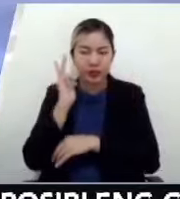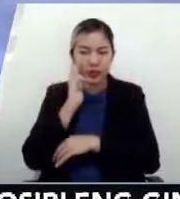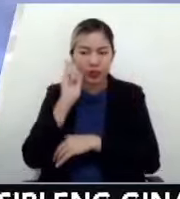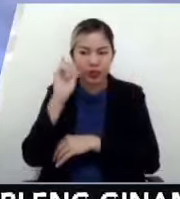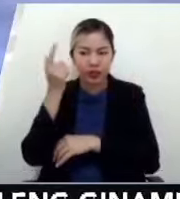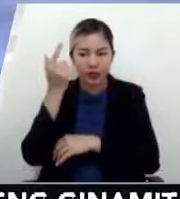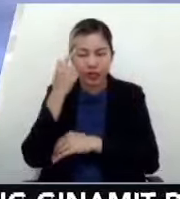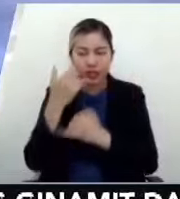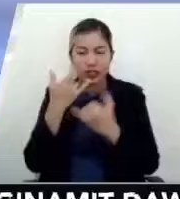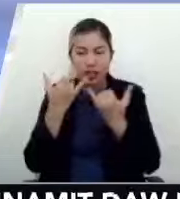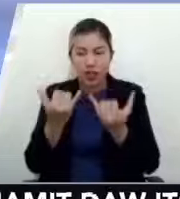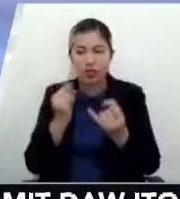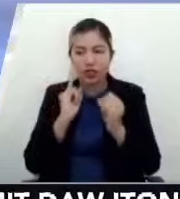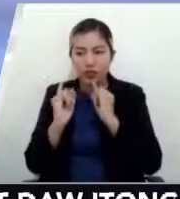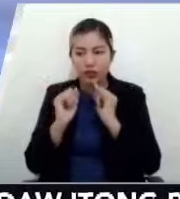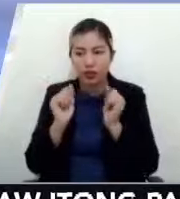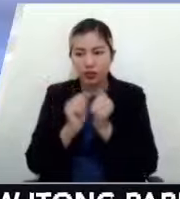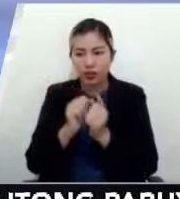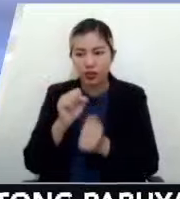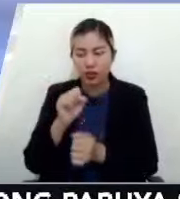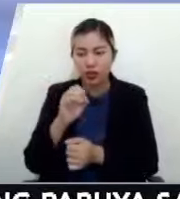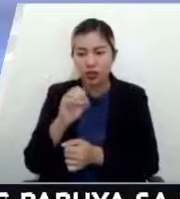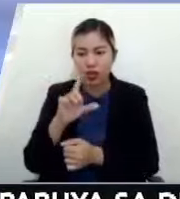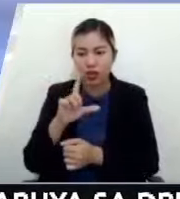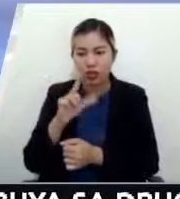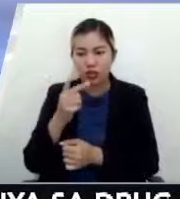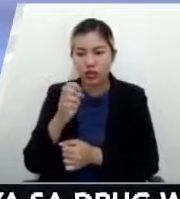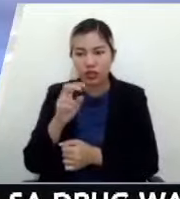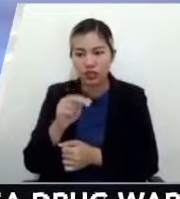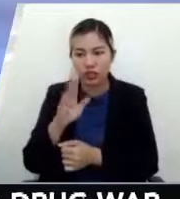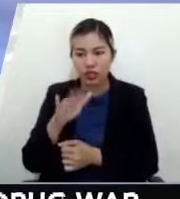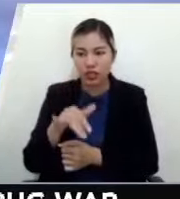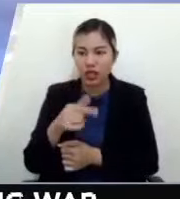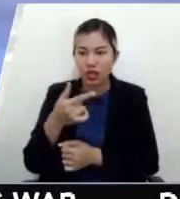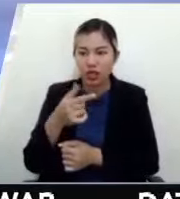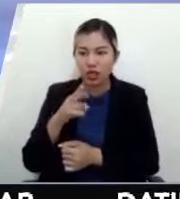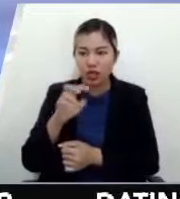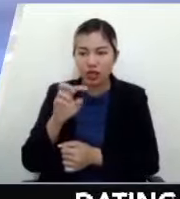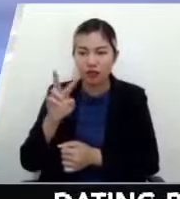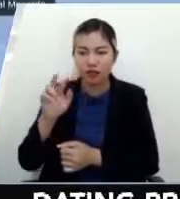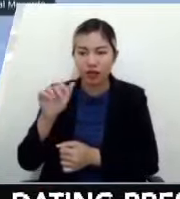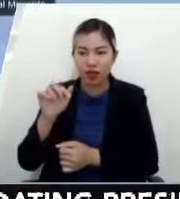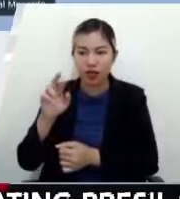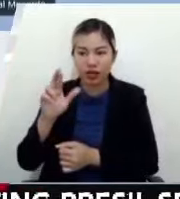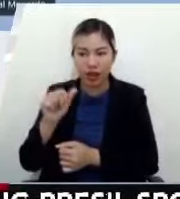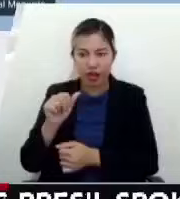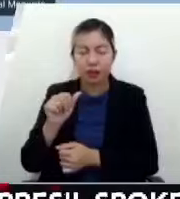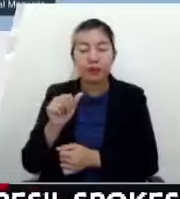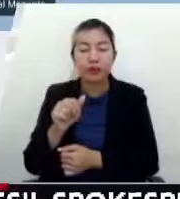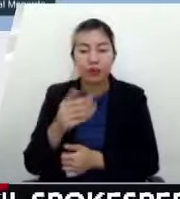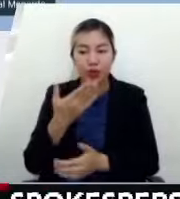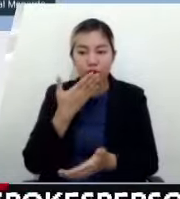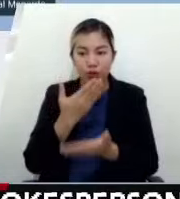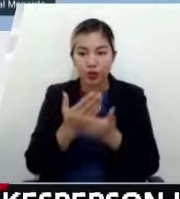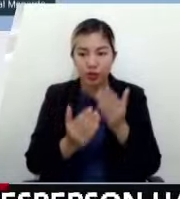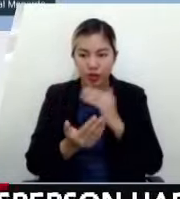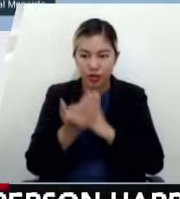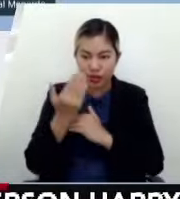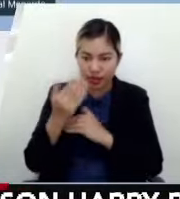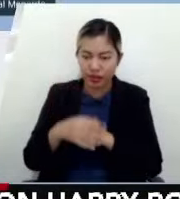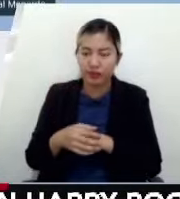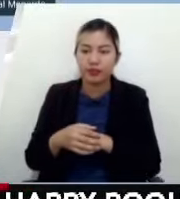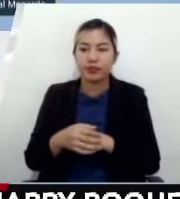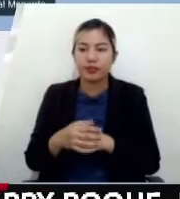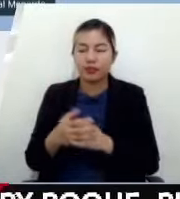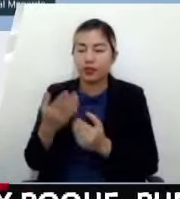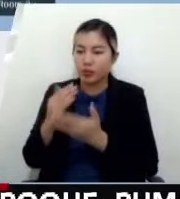Magandang umaga at welcome po sa balitang hali Magandang umaga Raffy at sa iyong mga katahan sa iyong